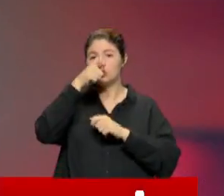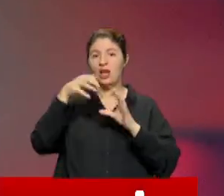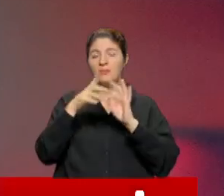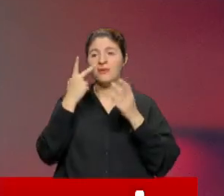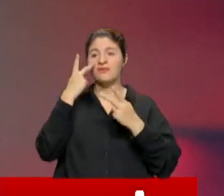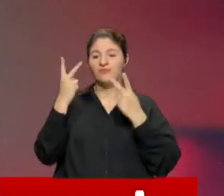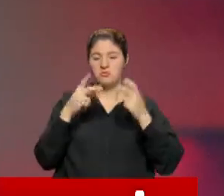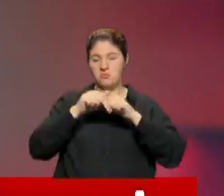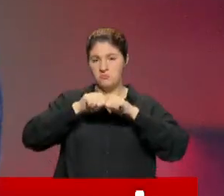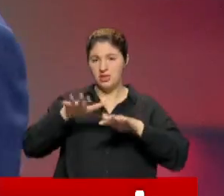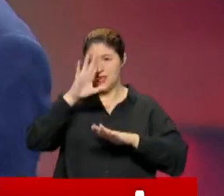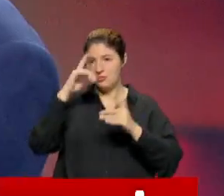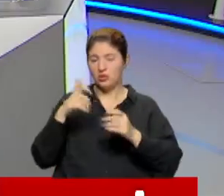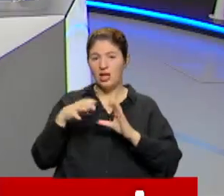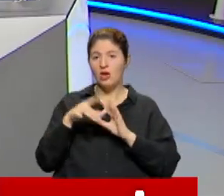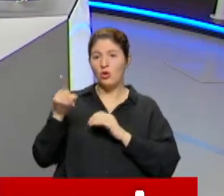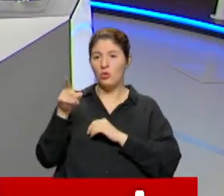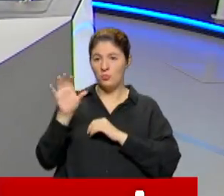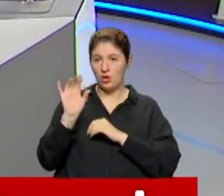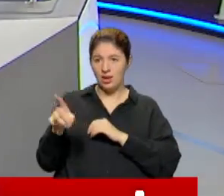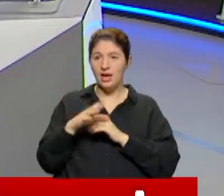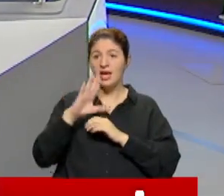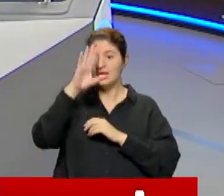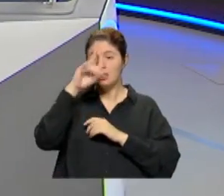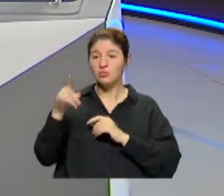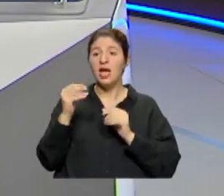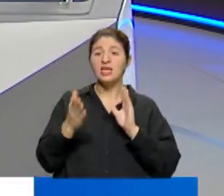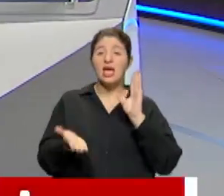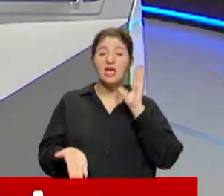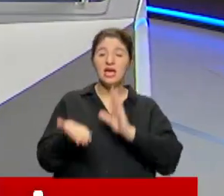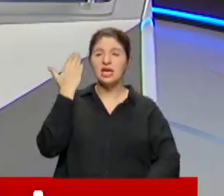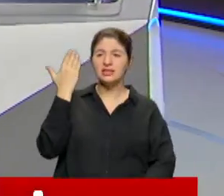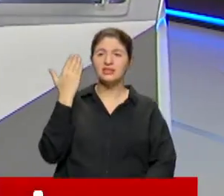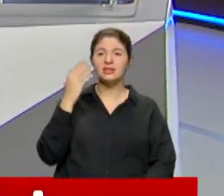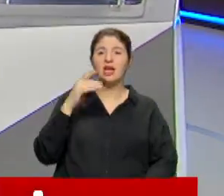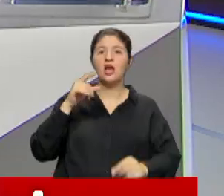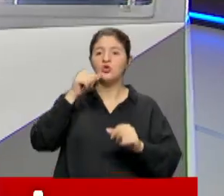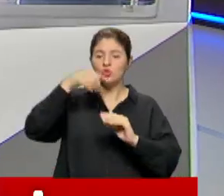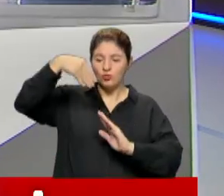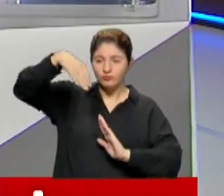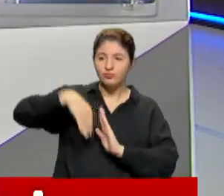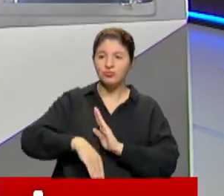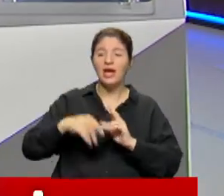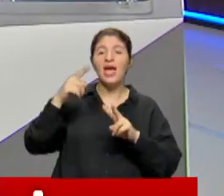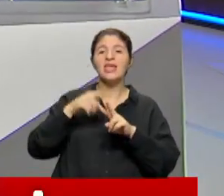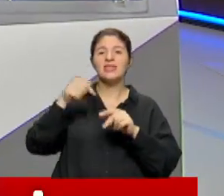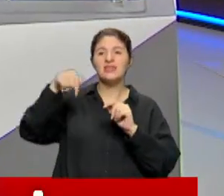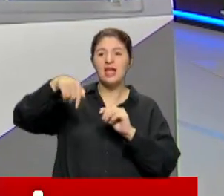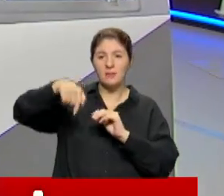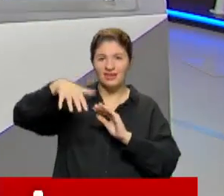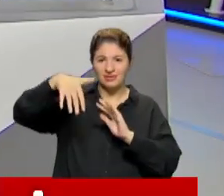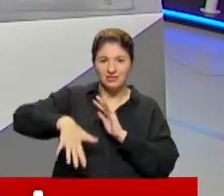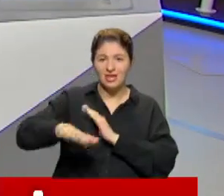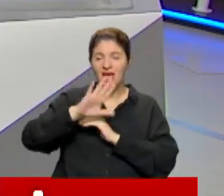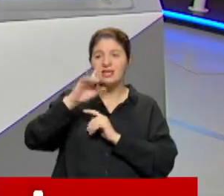ile ilgili İstanbul'la ilgili o görüntü de bu İstanbul'un en eski antik Sarnıcı Yere Batan Sarnıcı biliyorsunuz Temmuz ayında